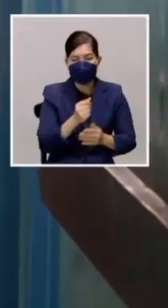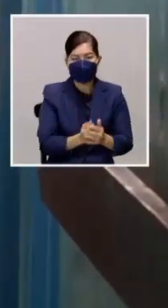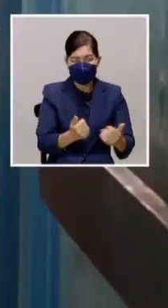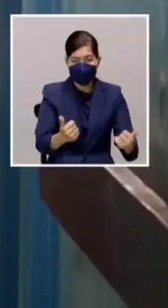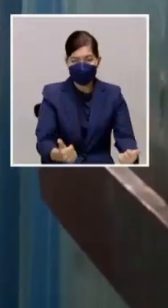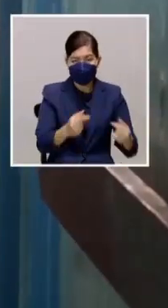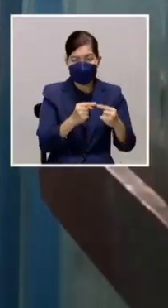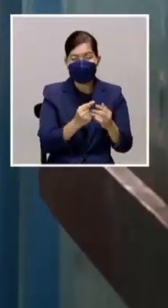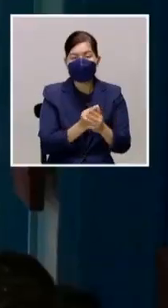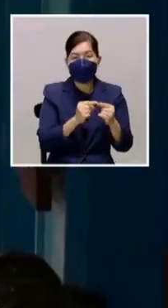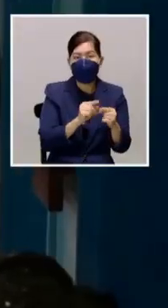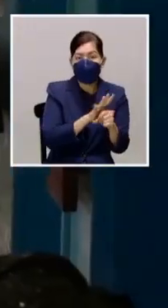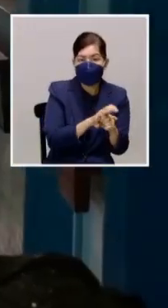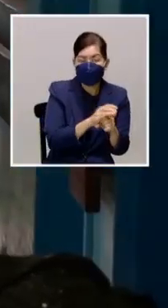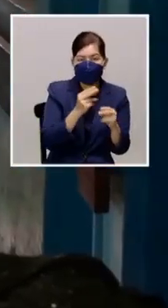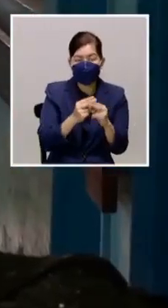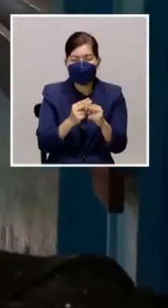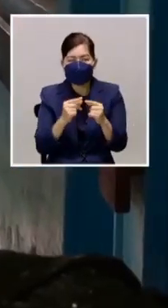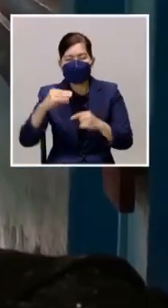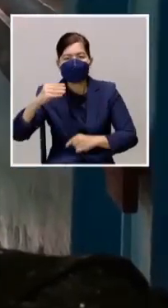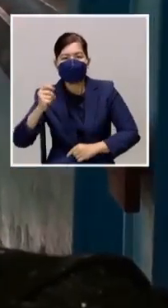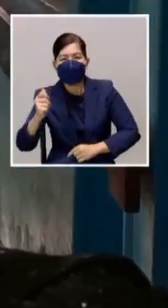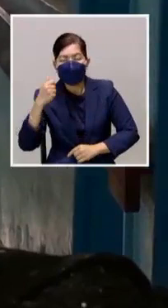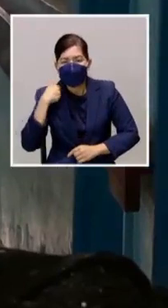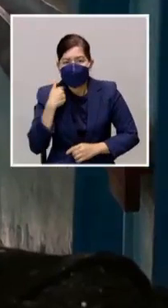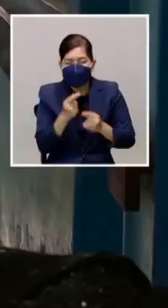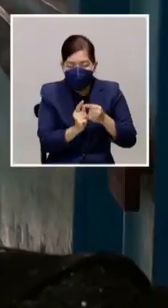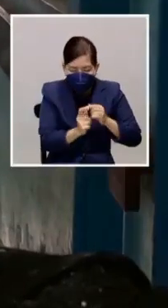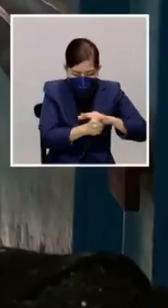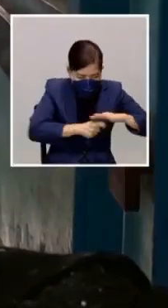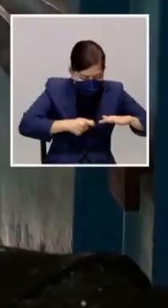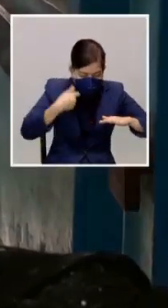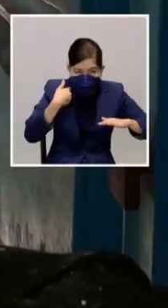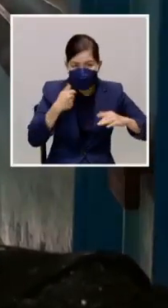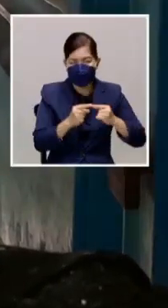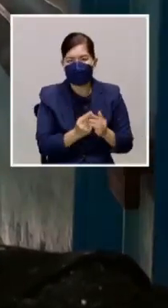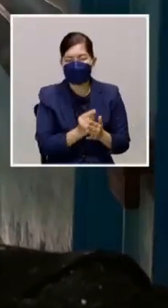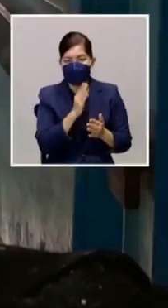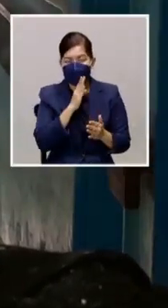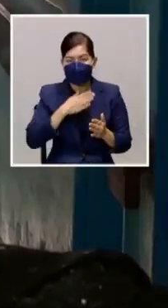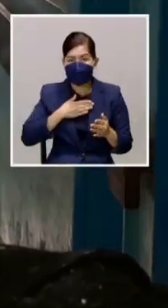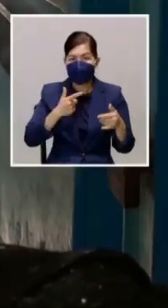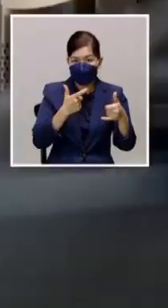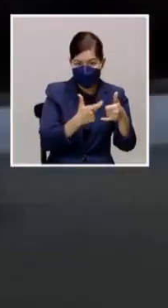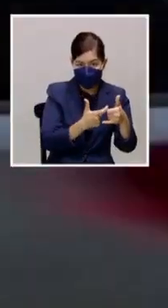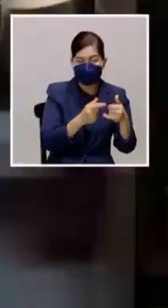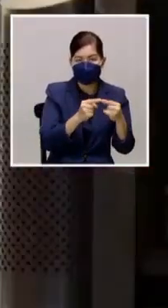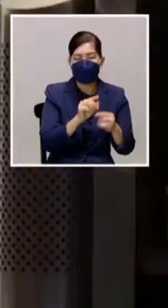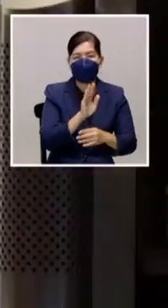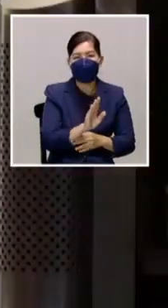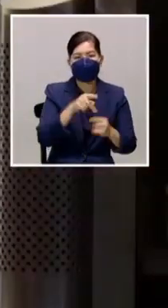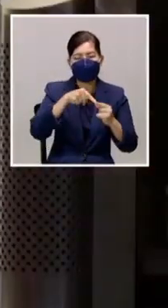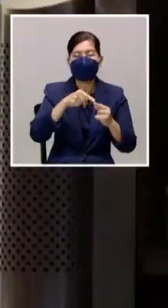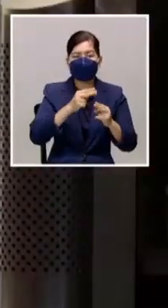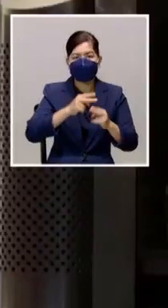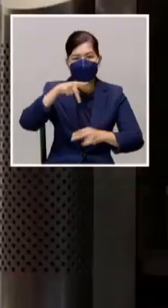พันธุ์สายพันธุ์โอไมครอนสามารถหลบรอดได้บางส่วนจากภูมิคุ้มกันที่ได้จากการฉีดวัคซีนต้านโควิด-19 ของบริษัทไฟ